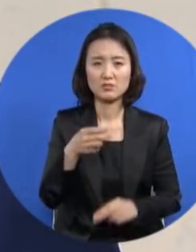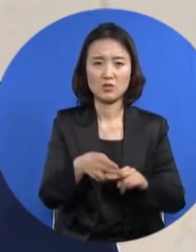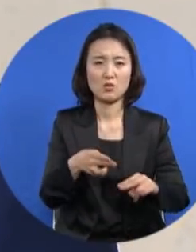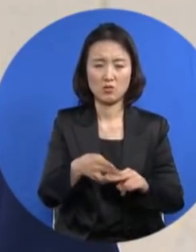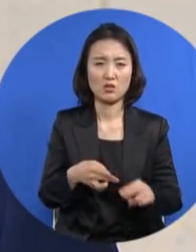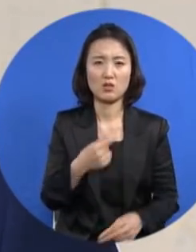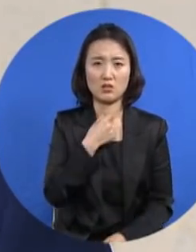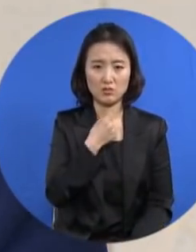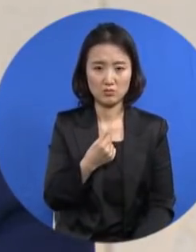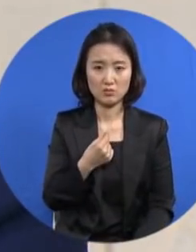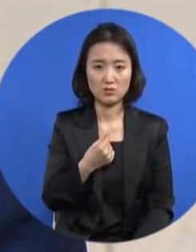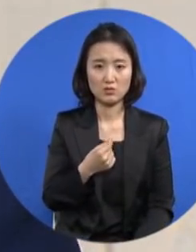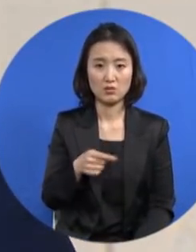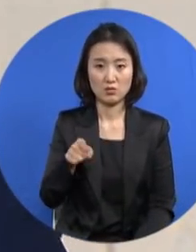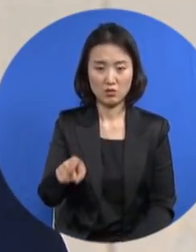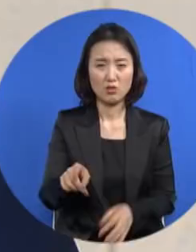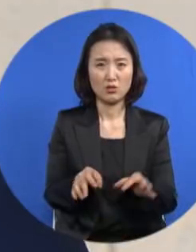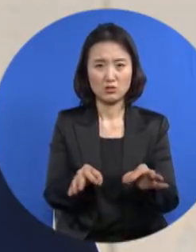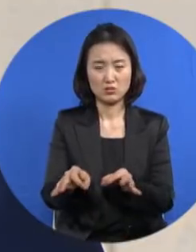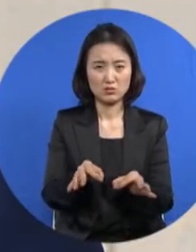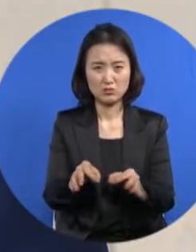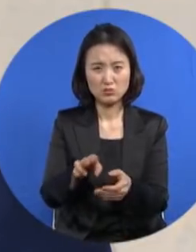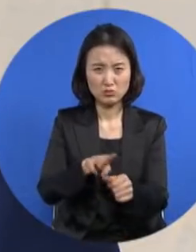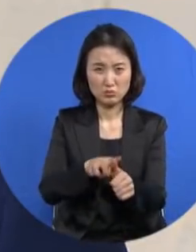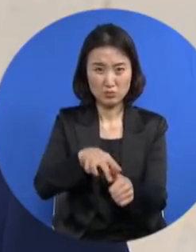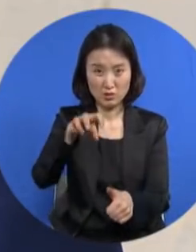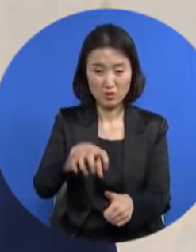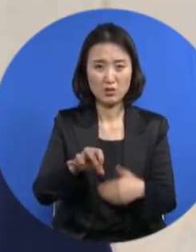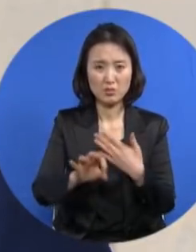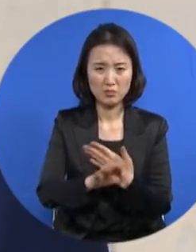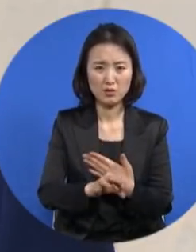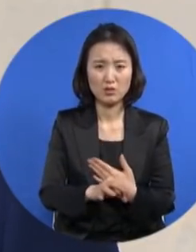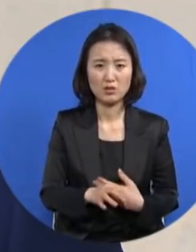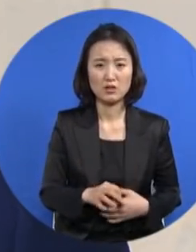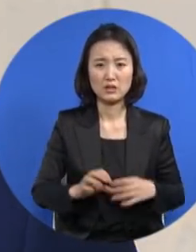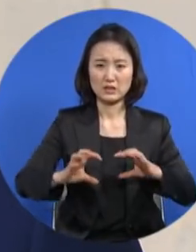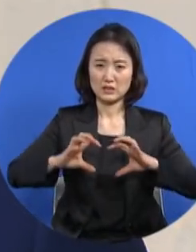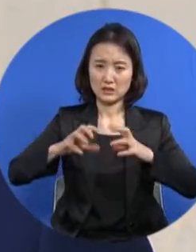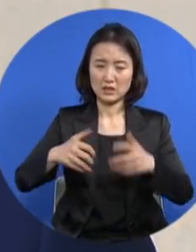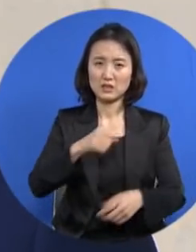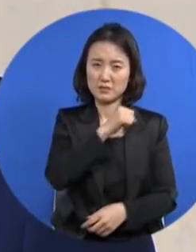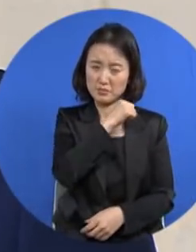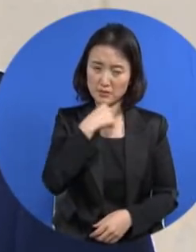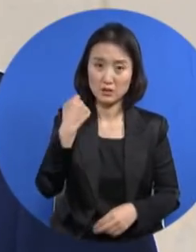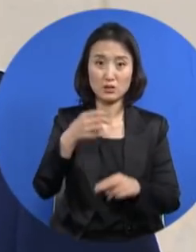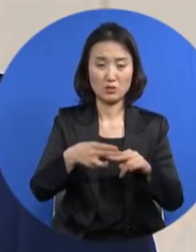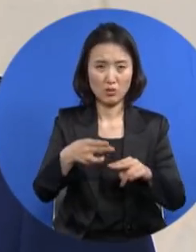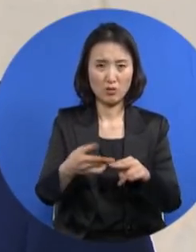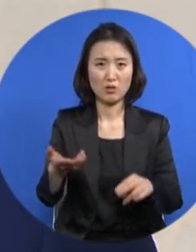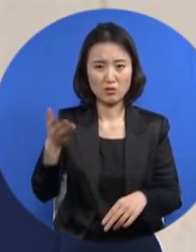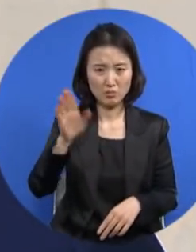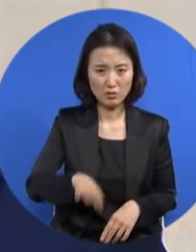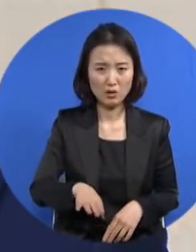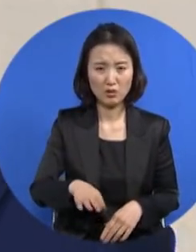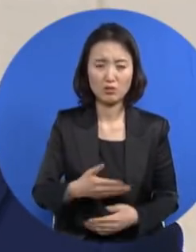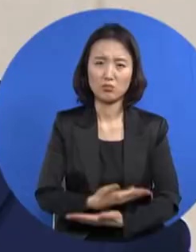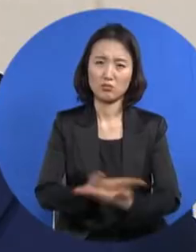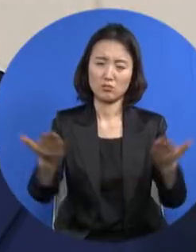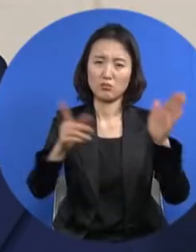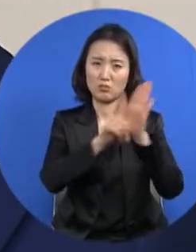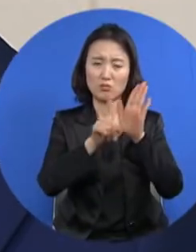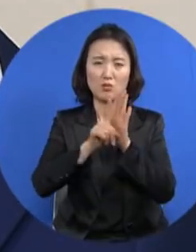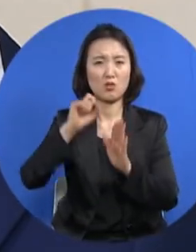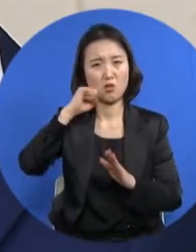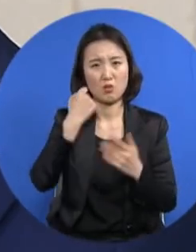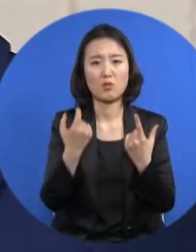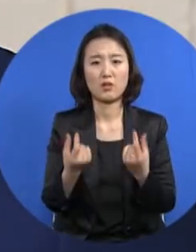싶은데 너가 슈퍼에서 이렇게 코너에서 하게 된다면 세계에서 가장 맛있는 요리를 하기가 좀 불가능할 것